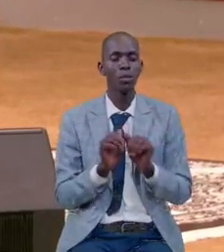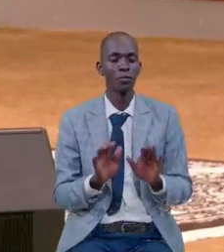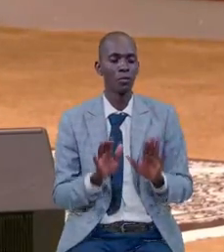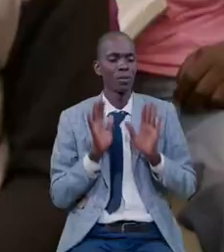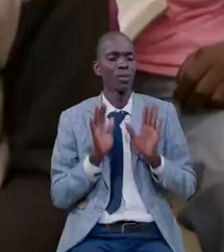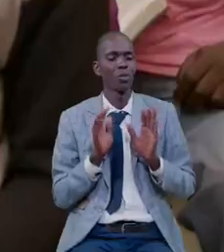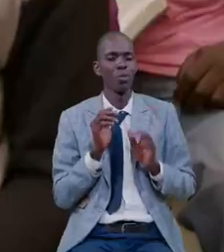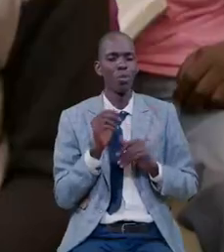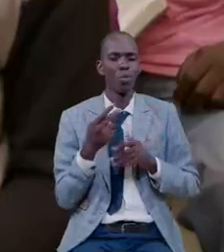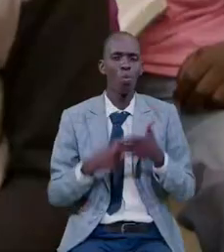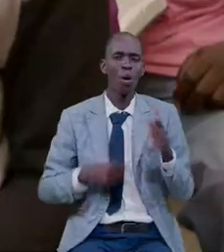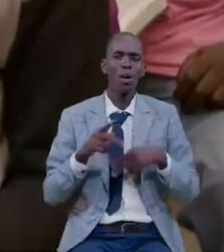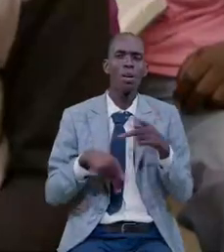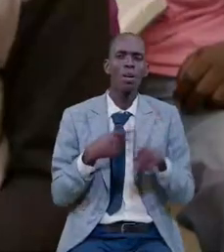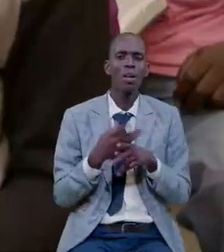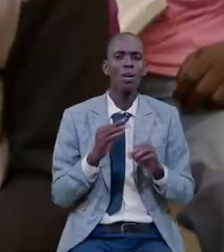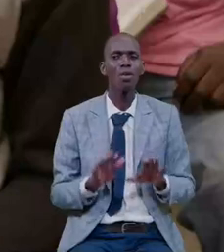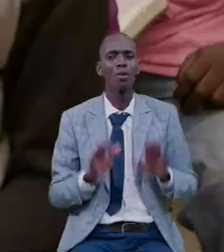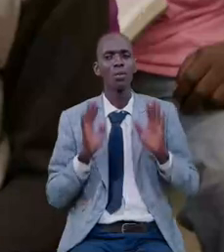Servez l'Éternel avec crainte. Quelle crainte?